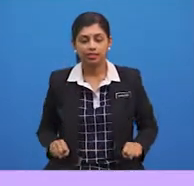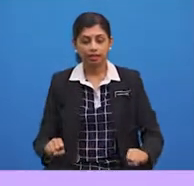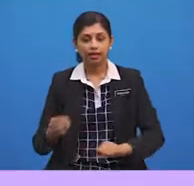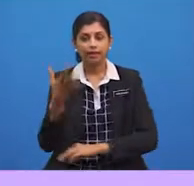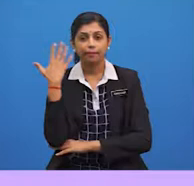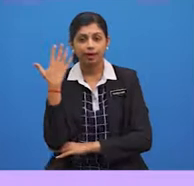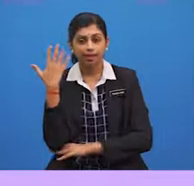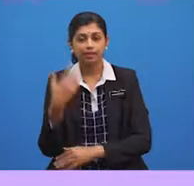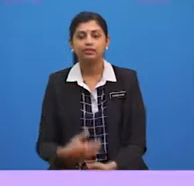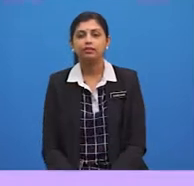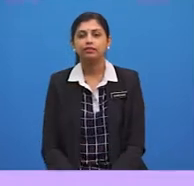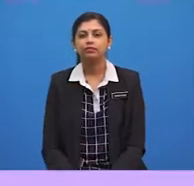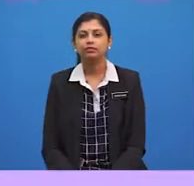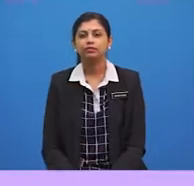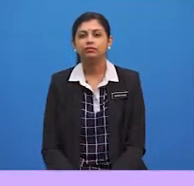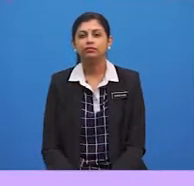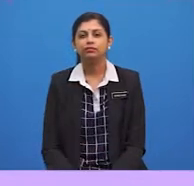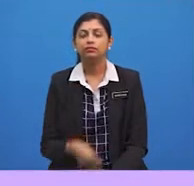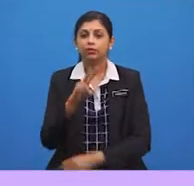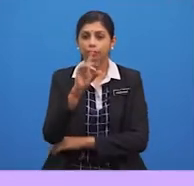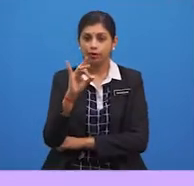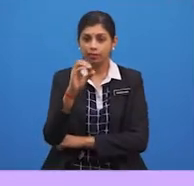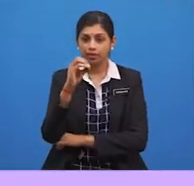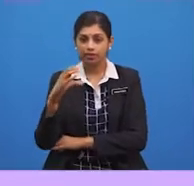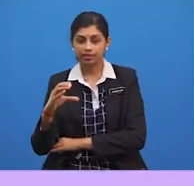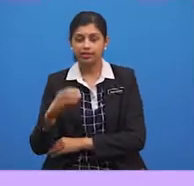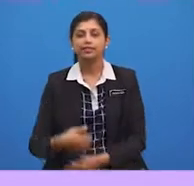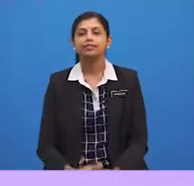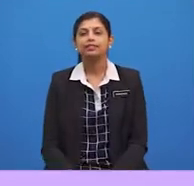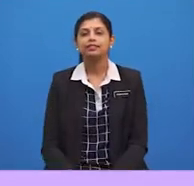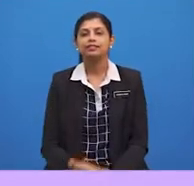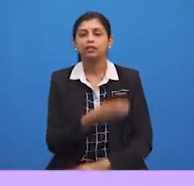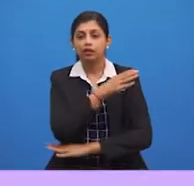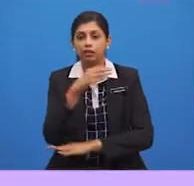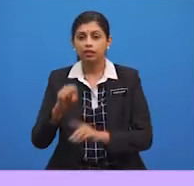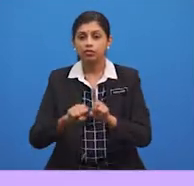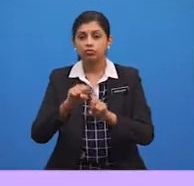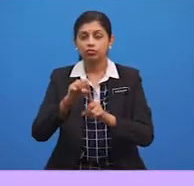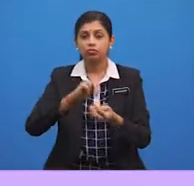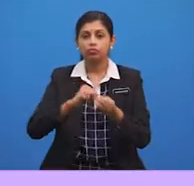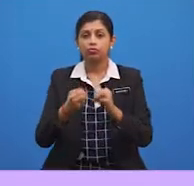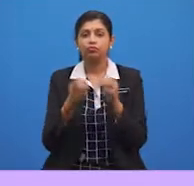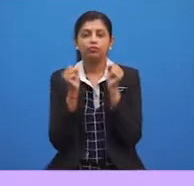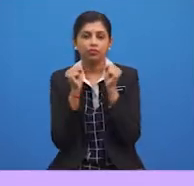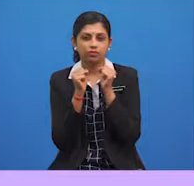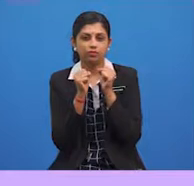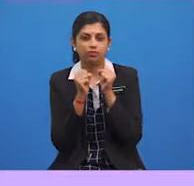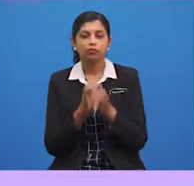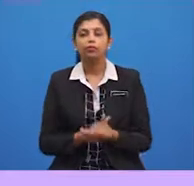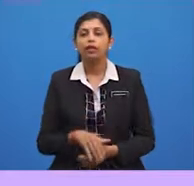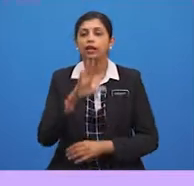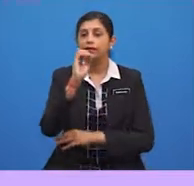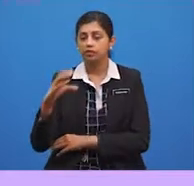panas iaitu 28 darjah Celsius dan suhu musim sejuk kira-kira 5